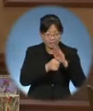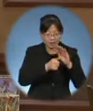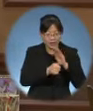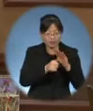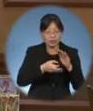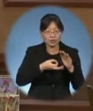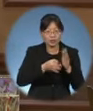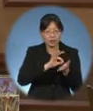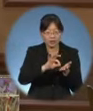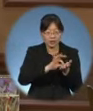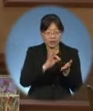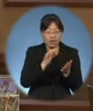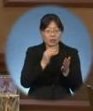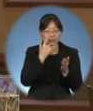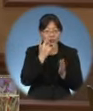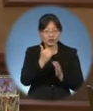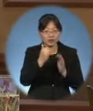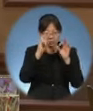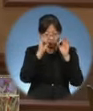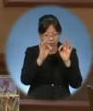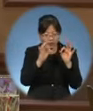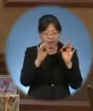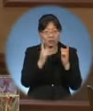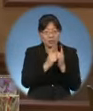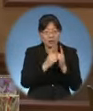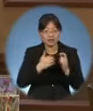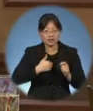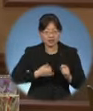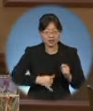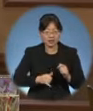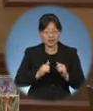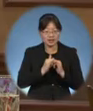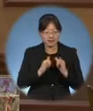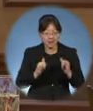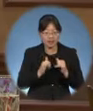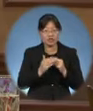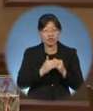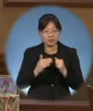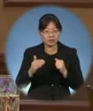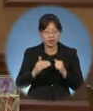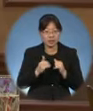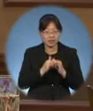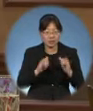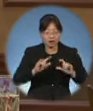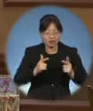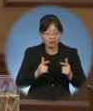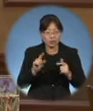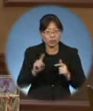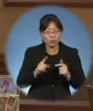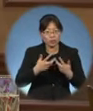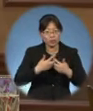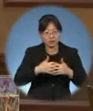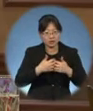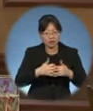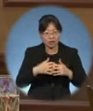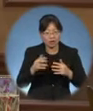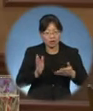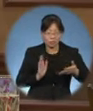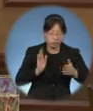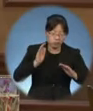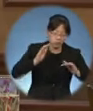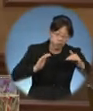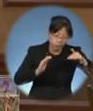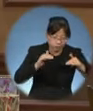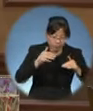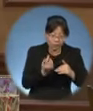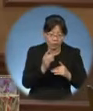돈 들여가며 이렇게 하시는 부모님들을 보면 자기 아이는 인간인데 네. 인간이 아니라 무슨 기계나 로봇처럼